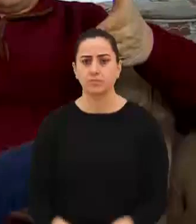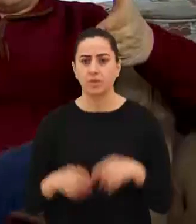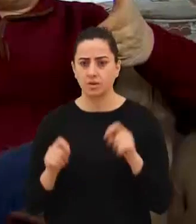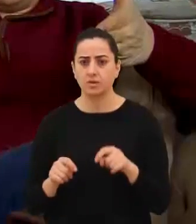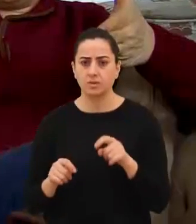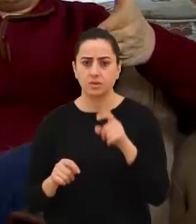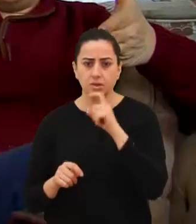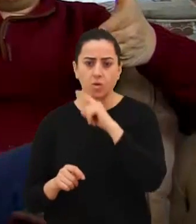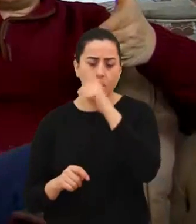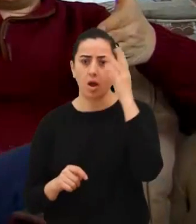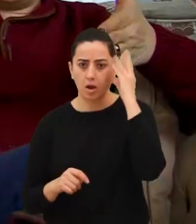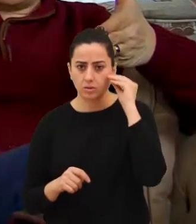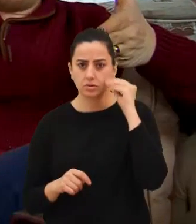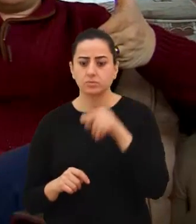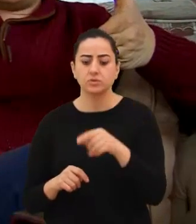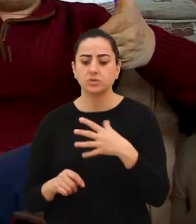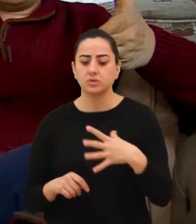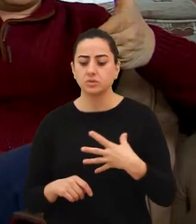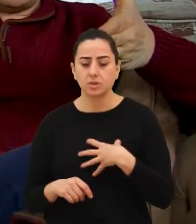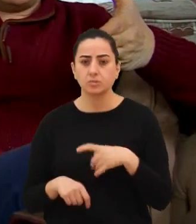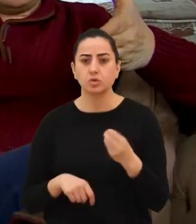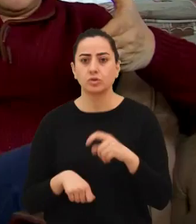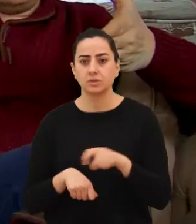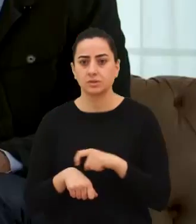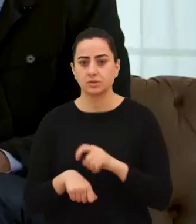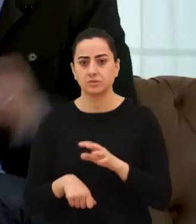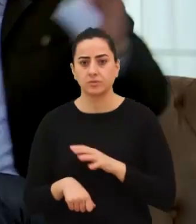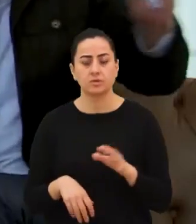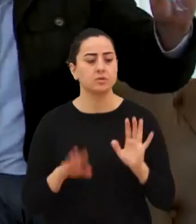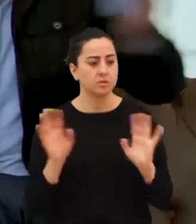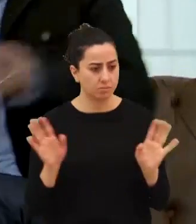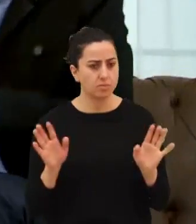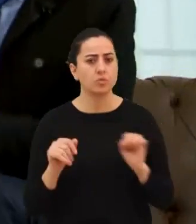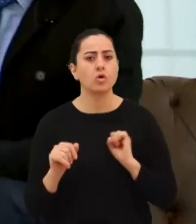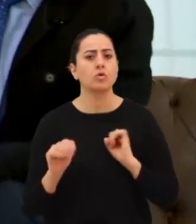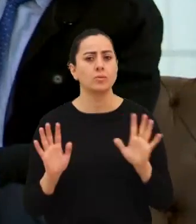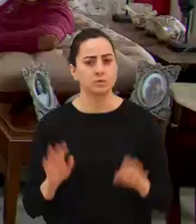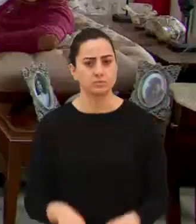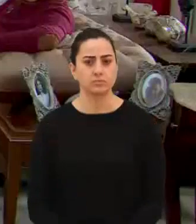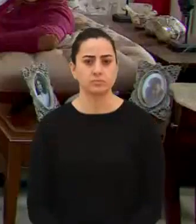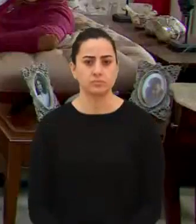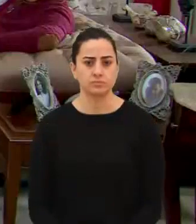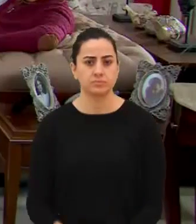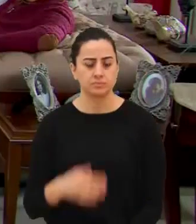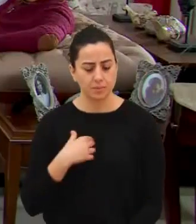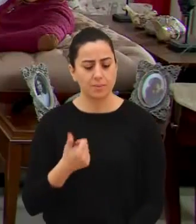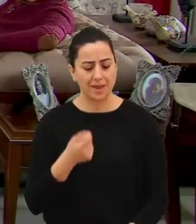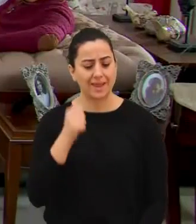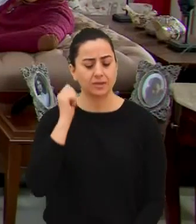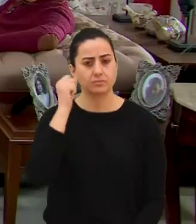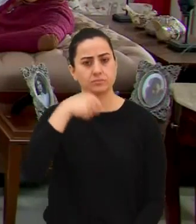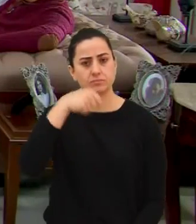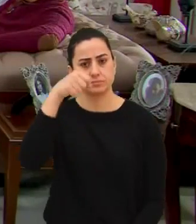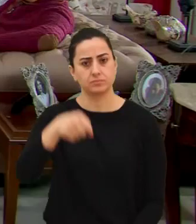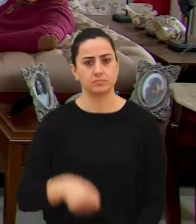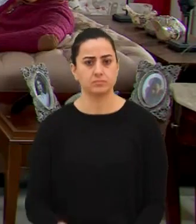yanlışlığı anladıkları zaman bu çantanın sahipleri çok kızacaklar yani. Tamam, panik yok. Ben parayı geri getiriyorum o zaman. Yok